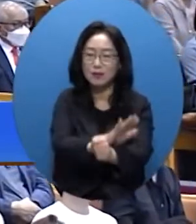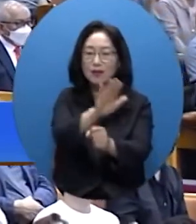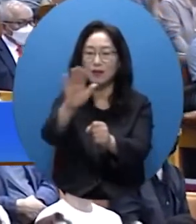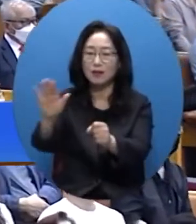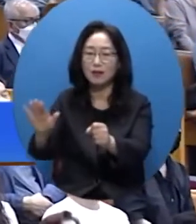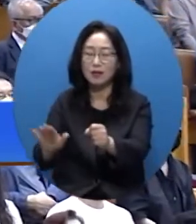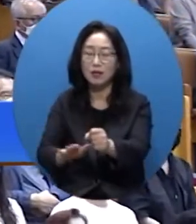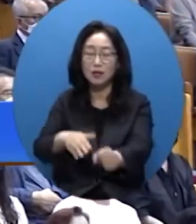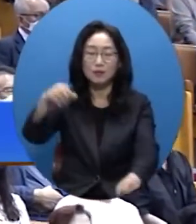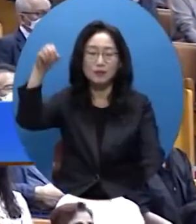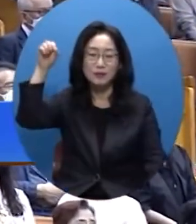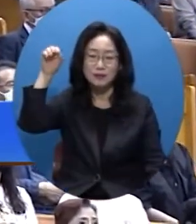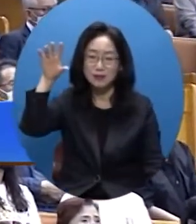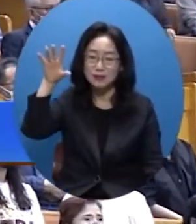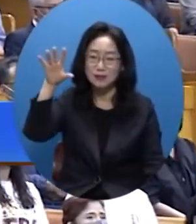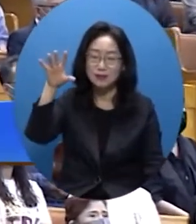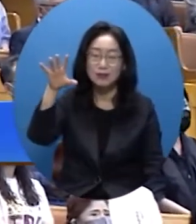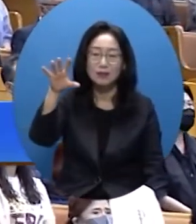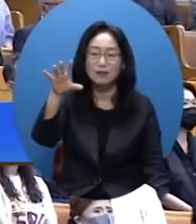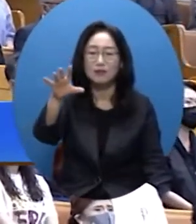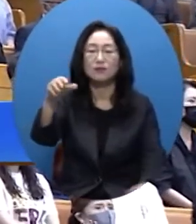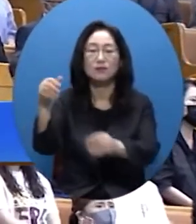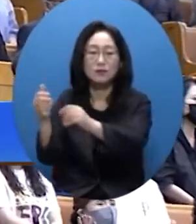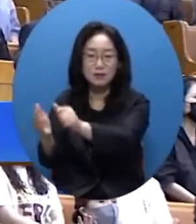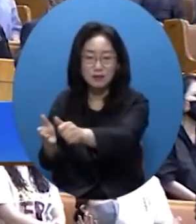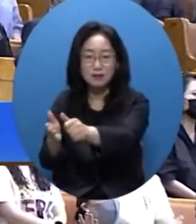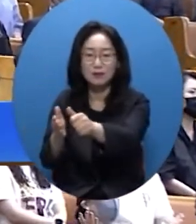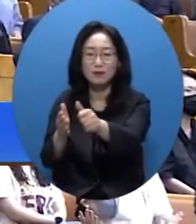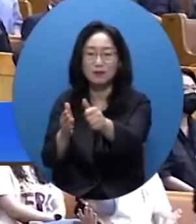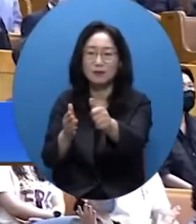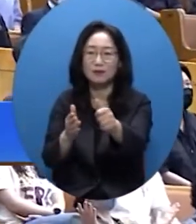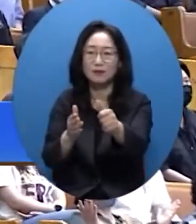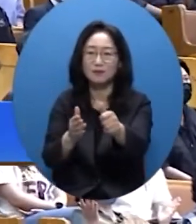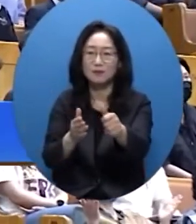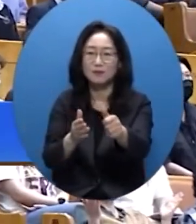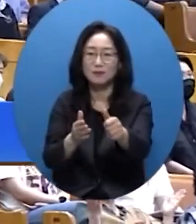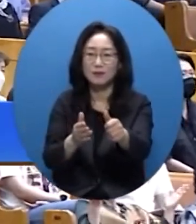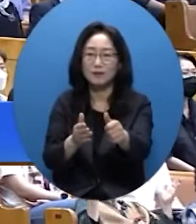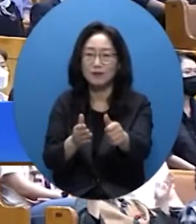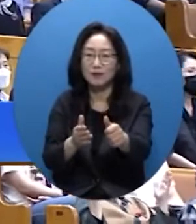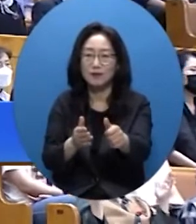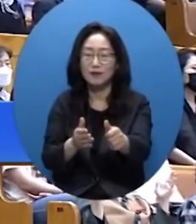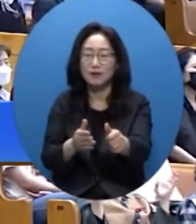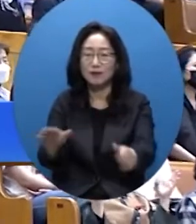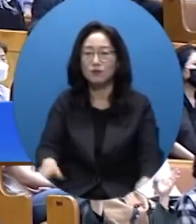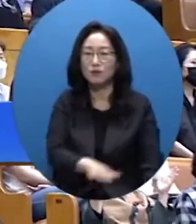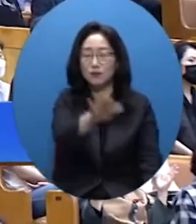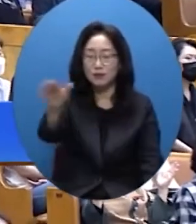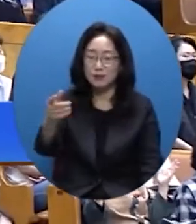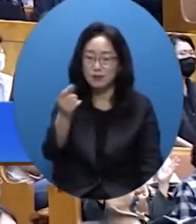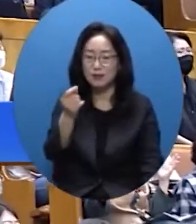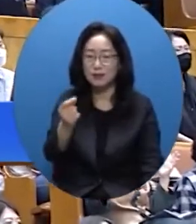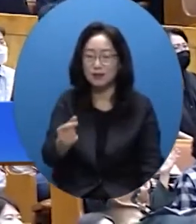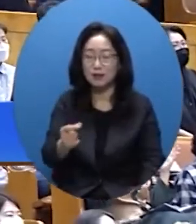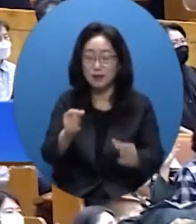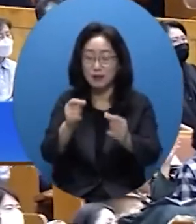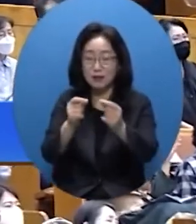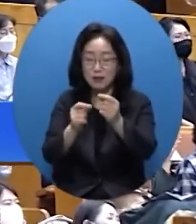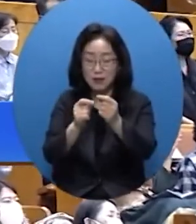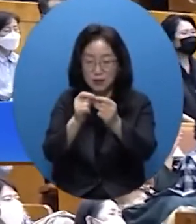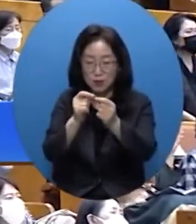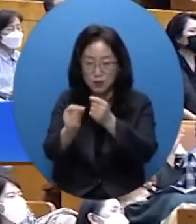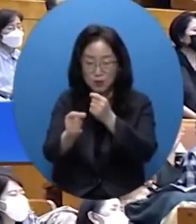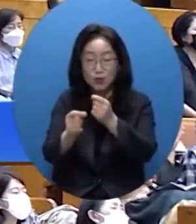회사라 계획이 저곳을 을 후 올해 자아